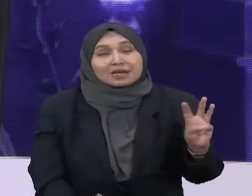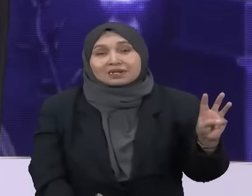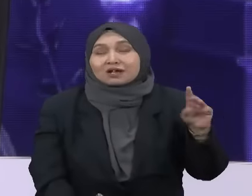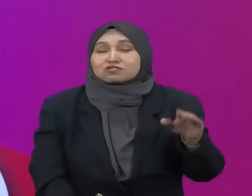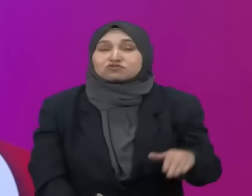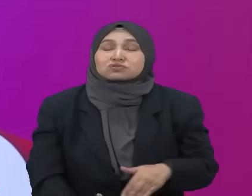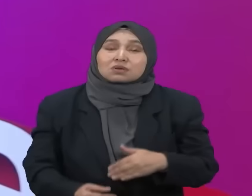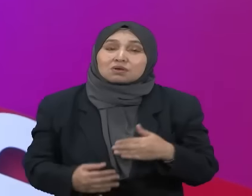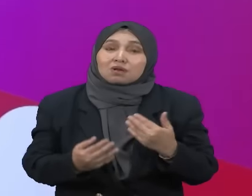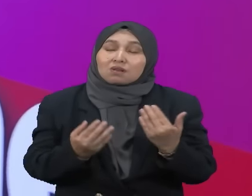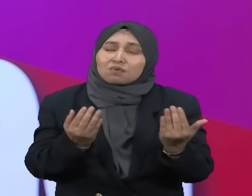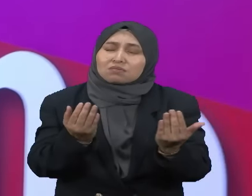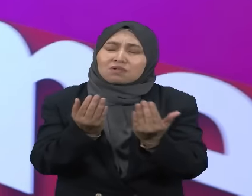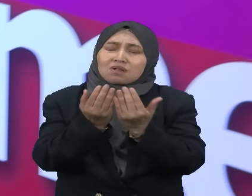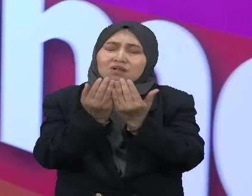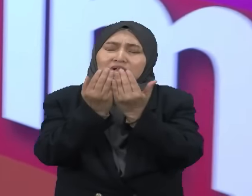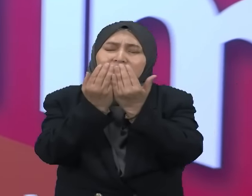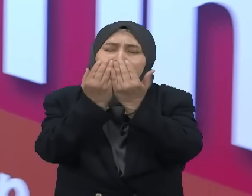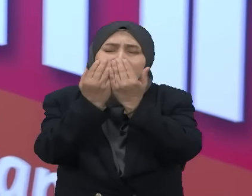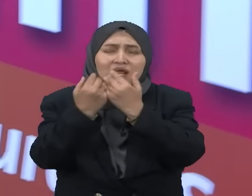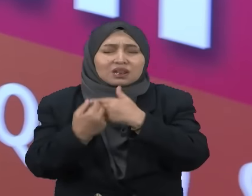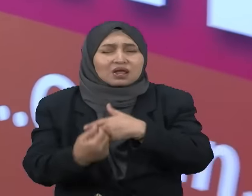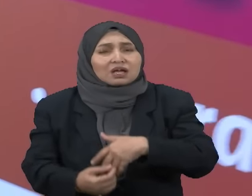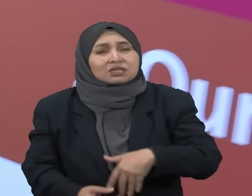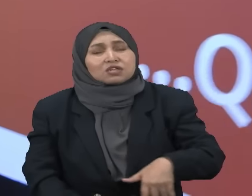Muhammad, sallallahu